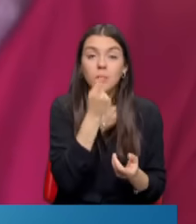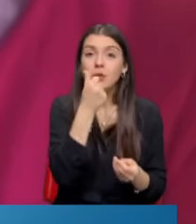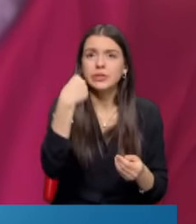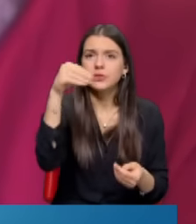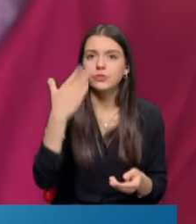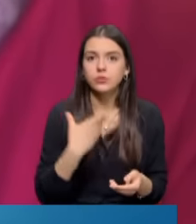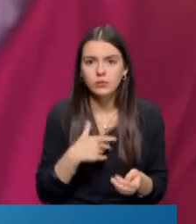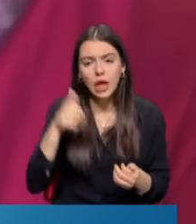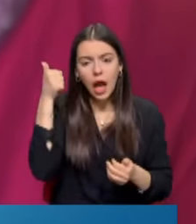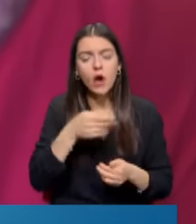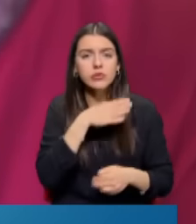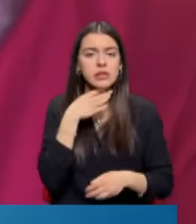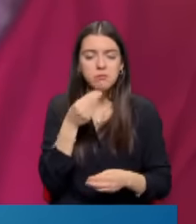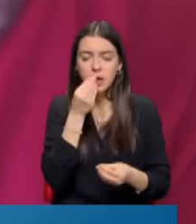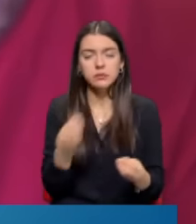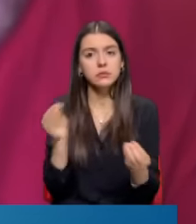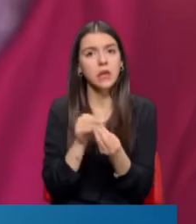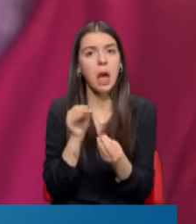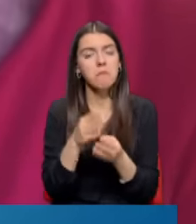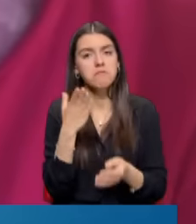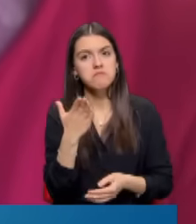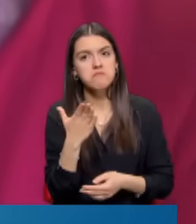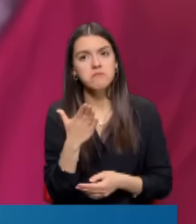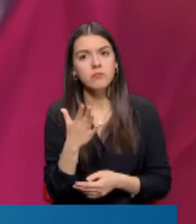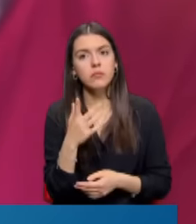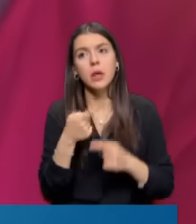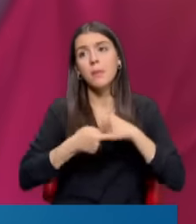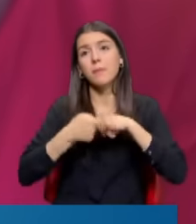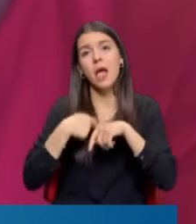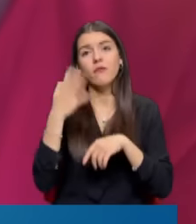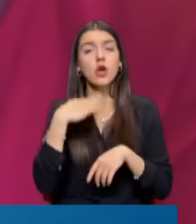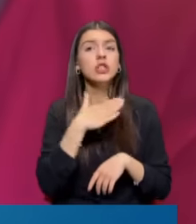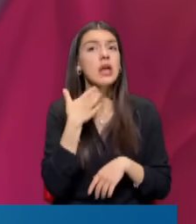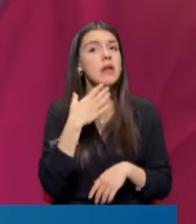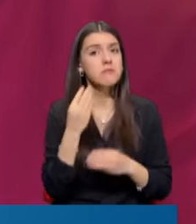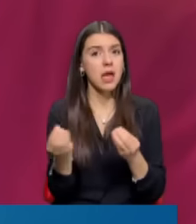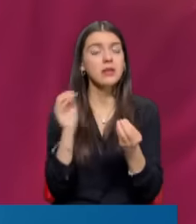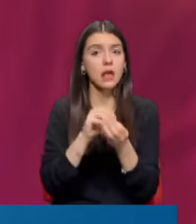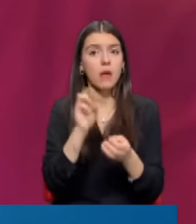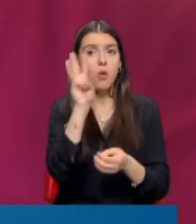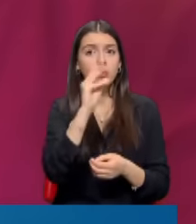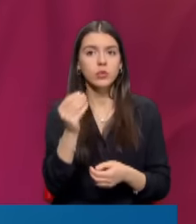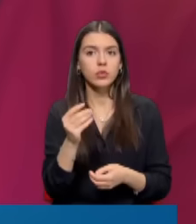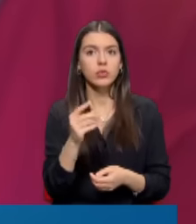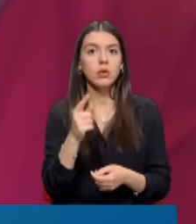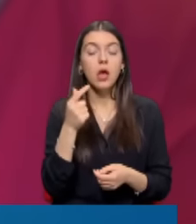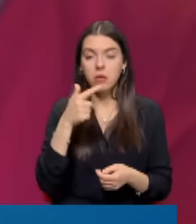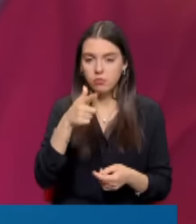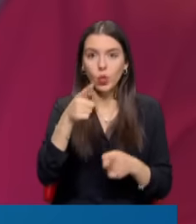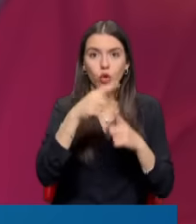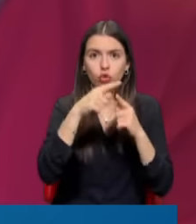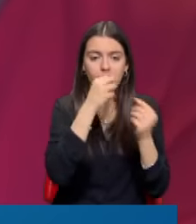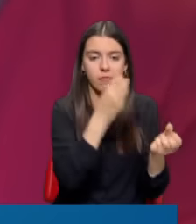gün kıymaya zam geliyor. Her gün. Geçen hafta yine geldi 30 lira. Tüpe her gün zam geliyor.